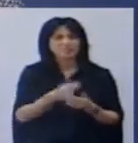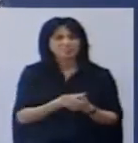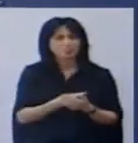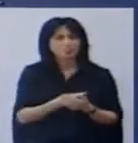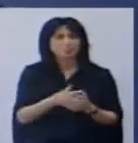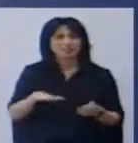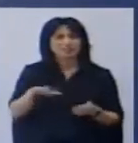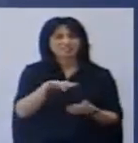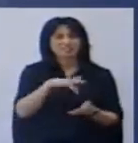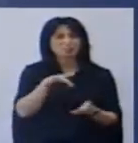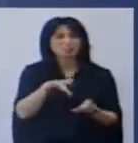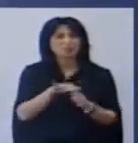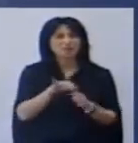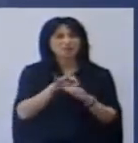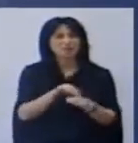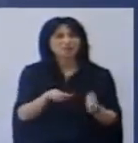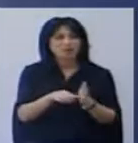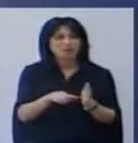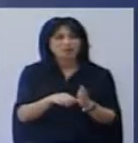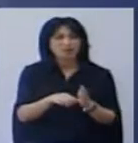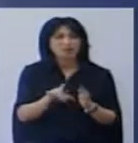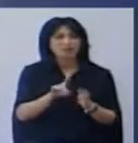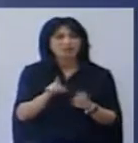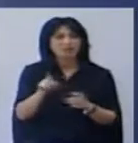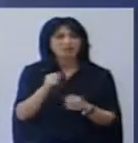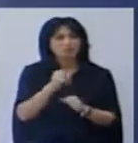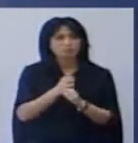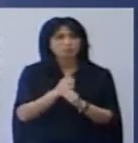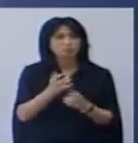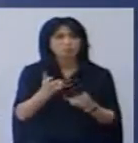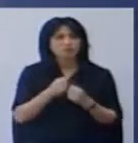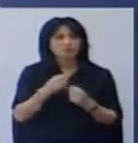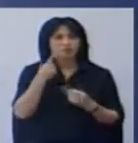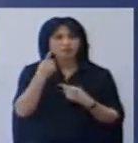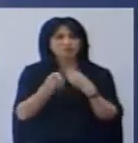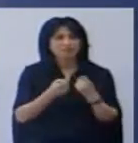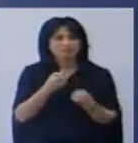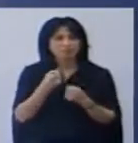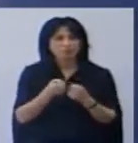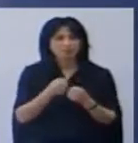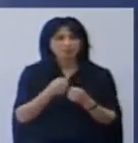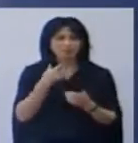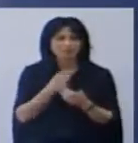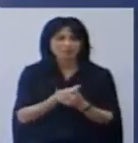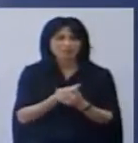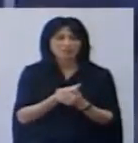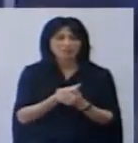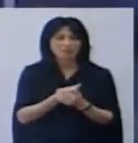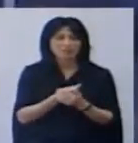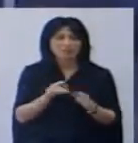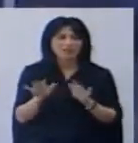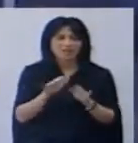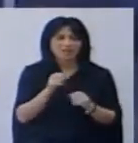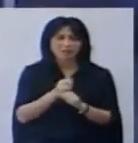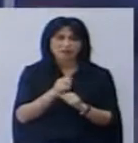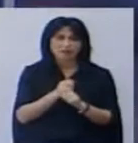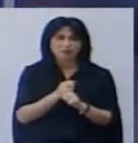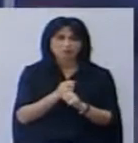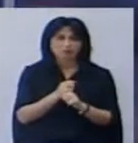ქვეყნის მოქალაქეს გაუწიოს დახმარება და რაც მის კომპეტენციაში მიიღოს ინფორმაცია და თავის რეაგირება